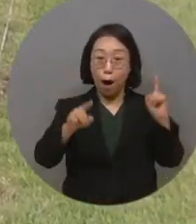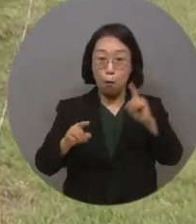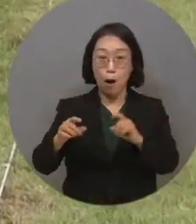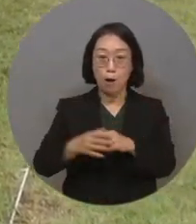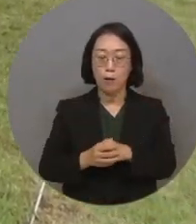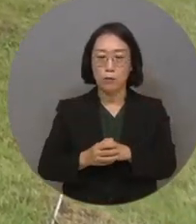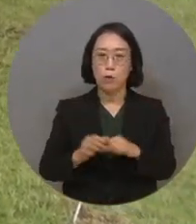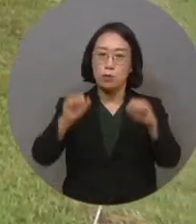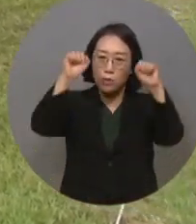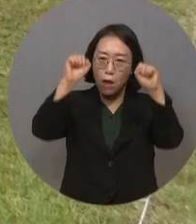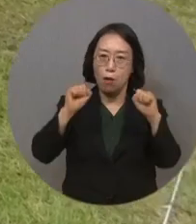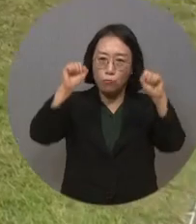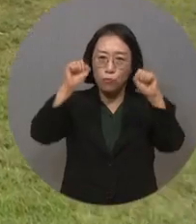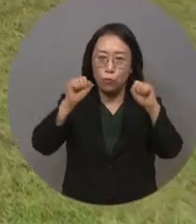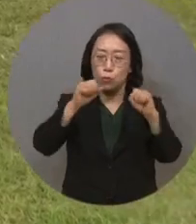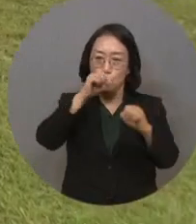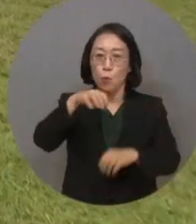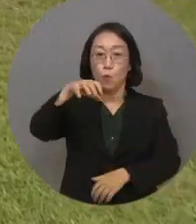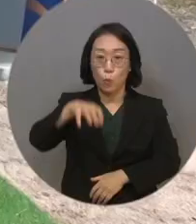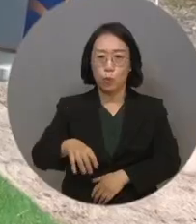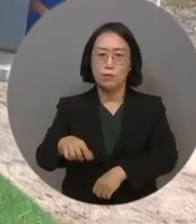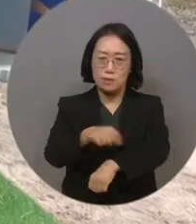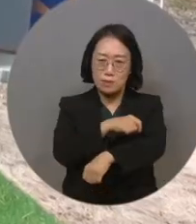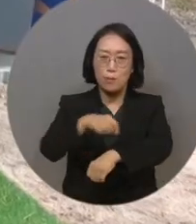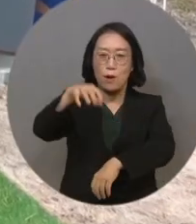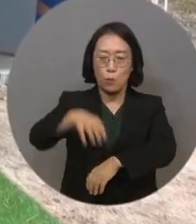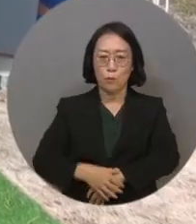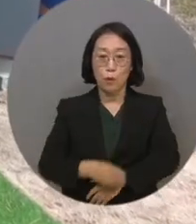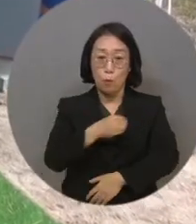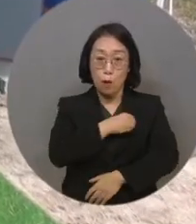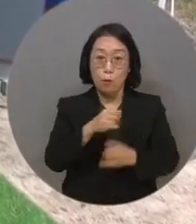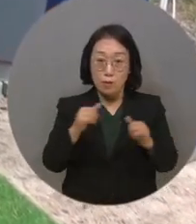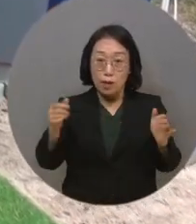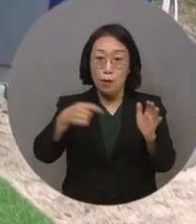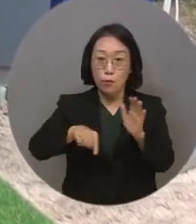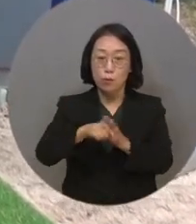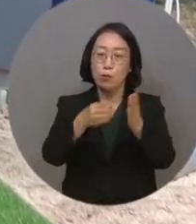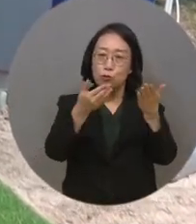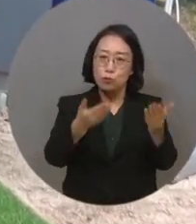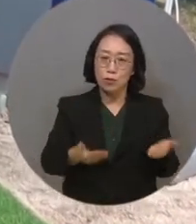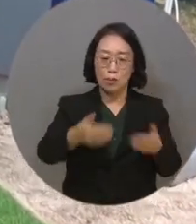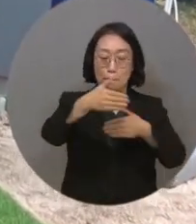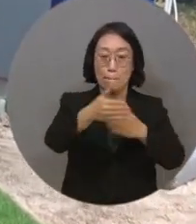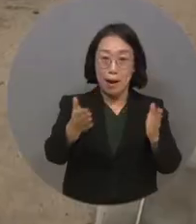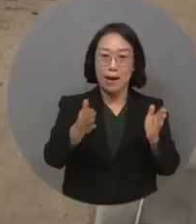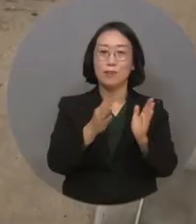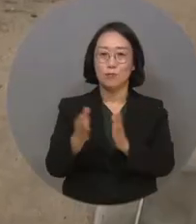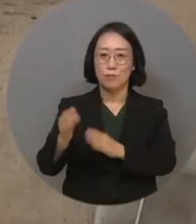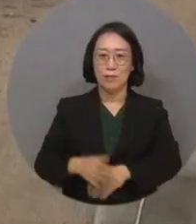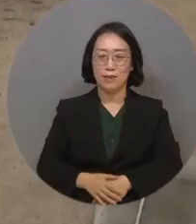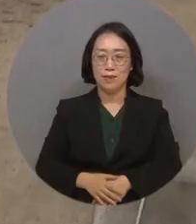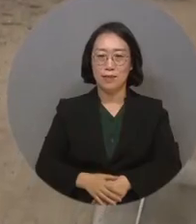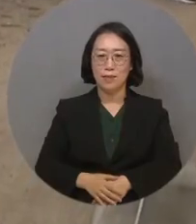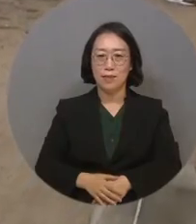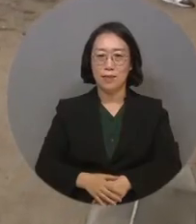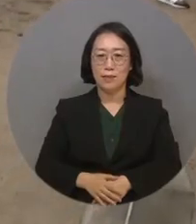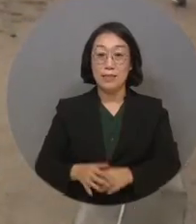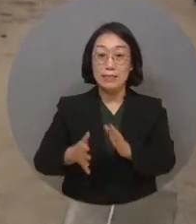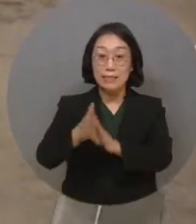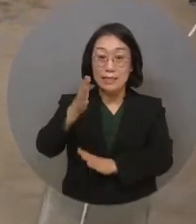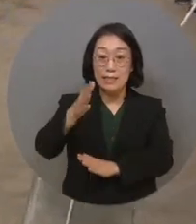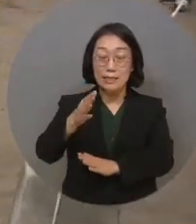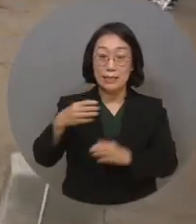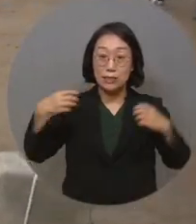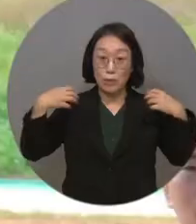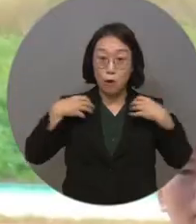길을 개척한 곳으로 더욱 특별합니다. 회원들을 위한 작은 휴게 공간도 마련되었습니다. 시 관계자들은